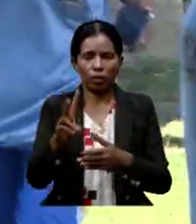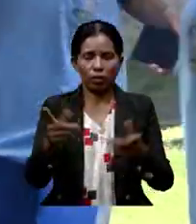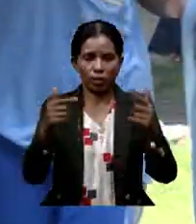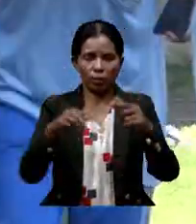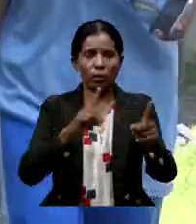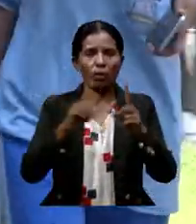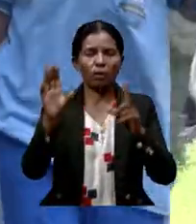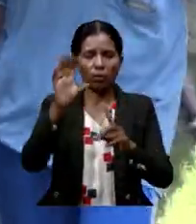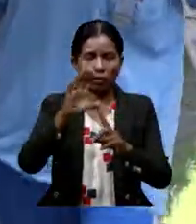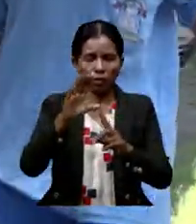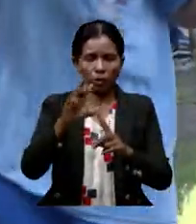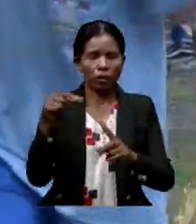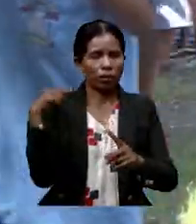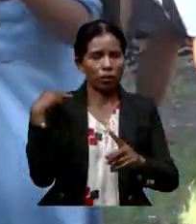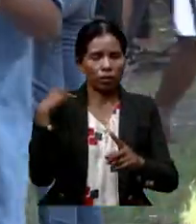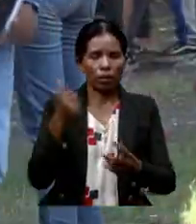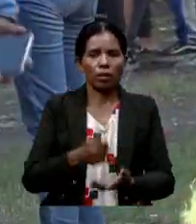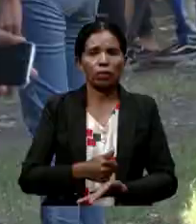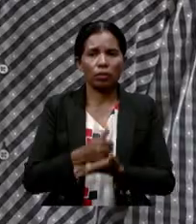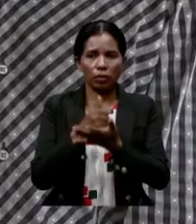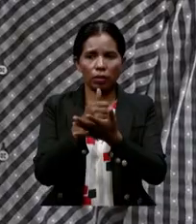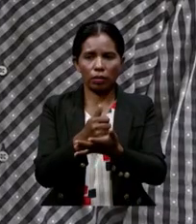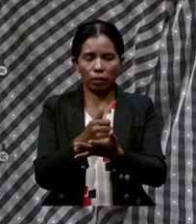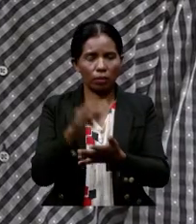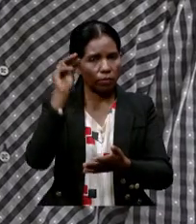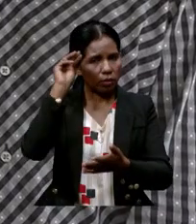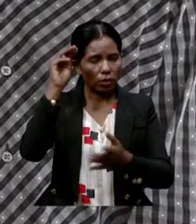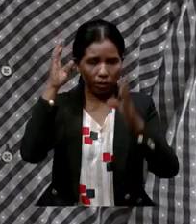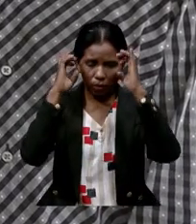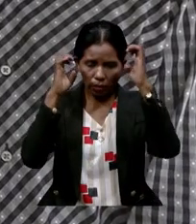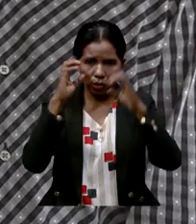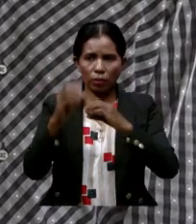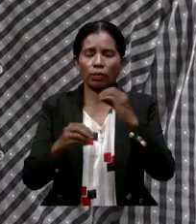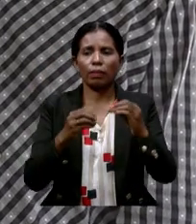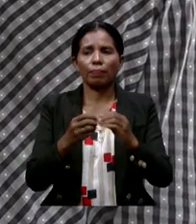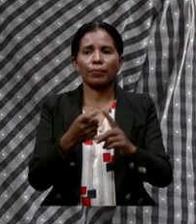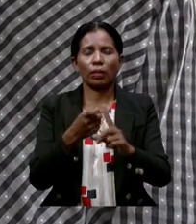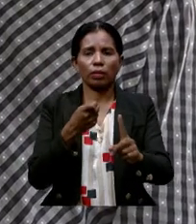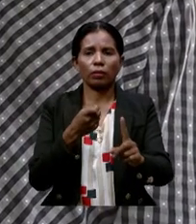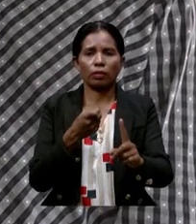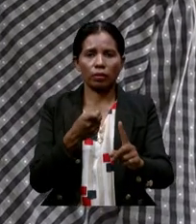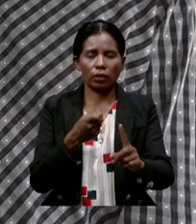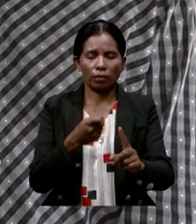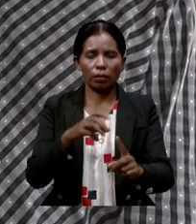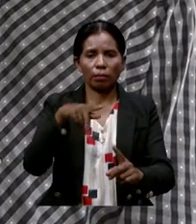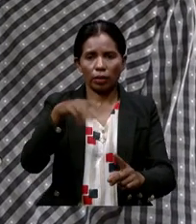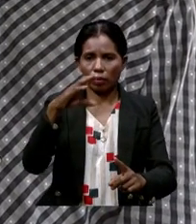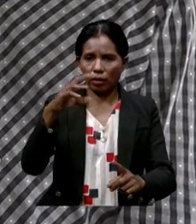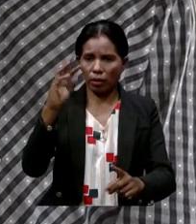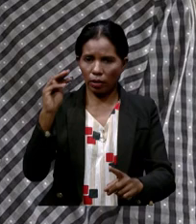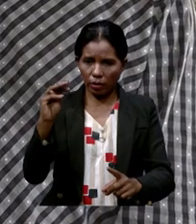koordinator kabinet apoi juru di ku ministeri duka saung kata husi parte PCM ini